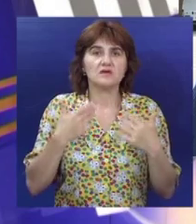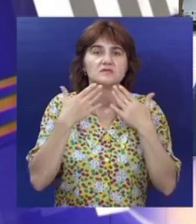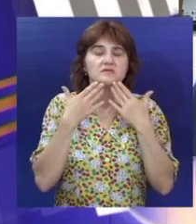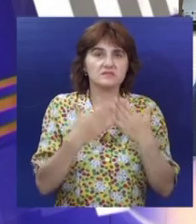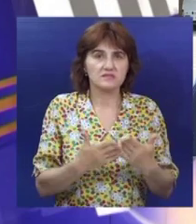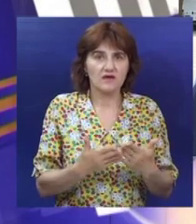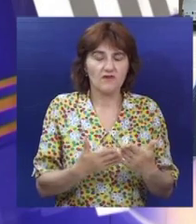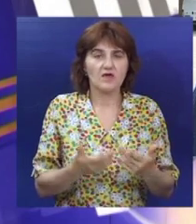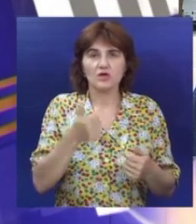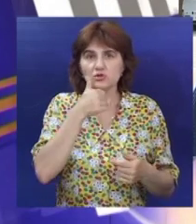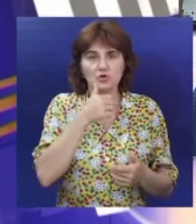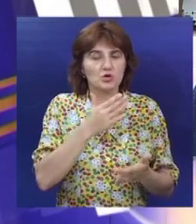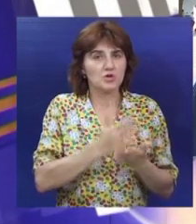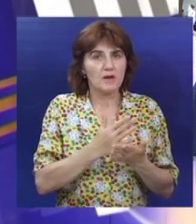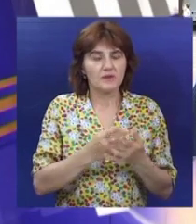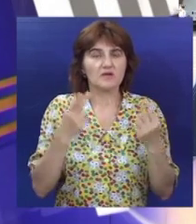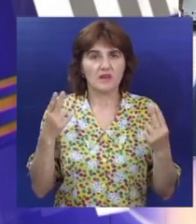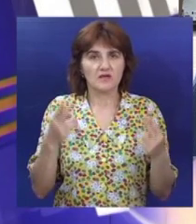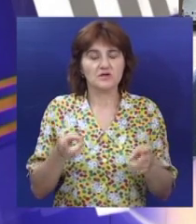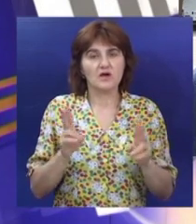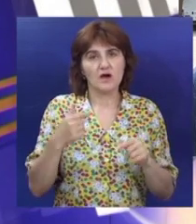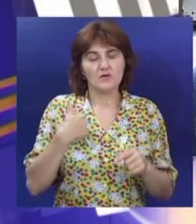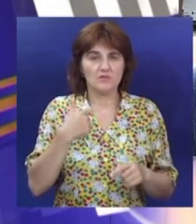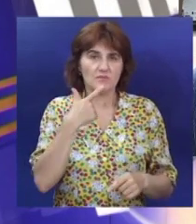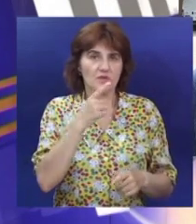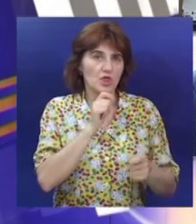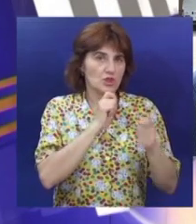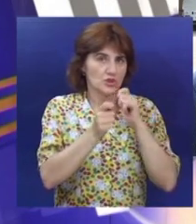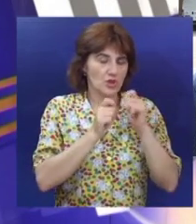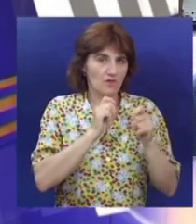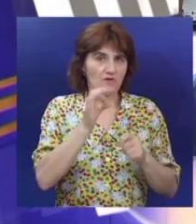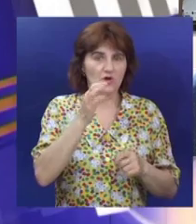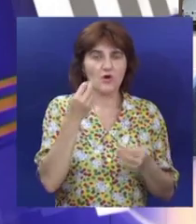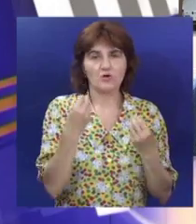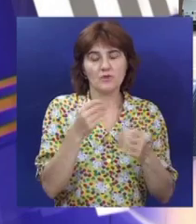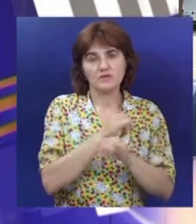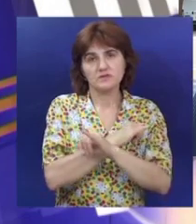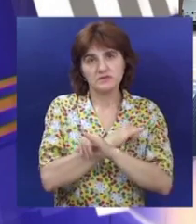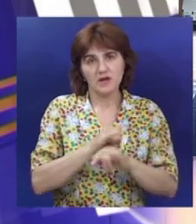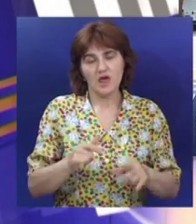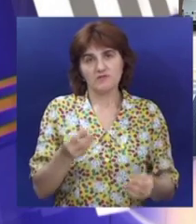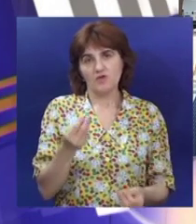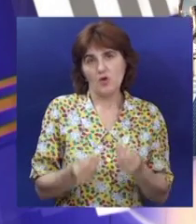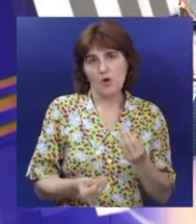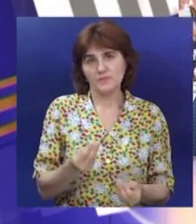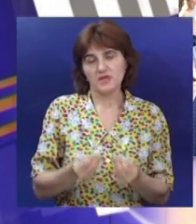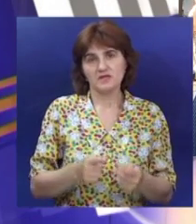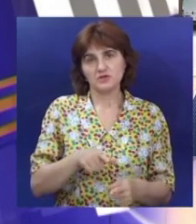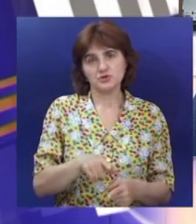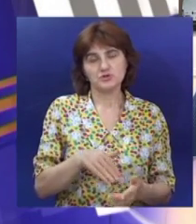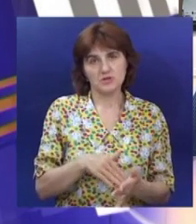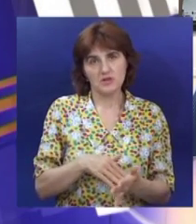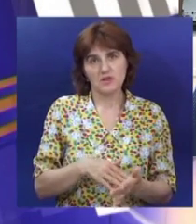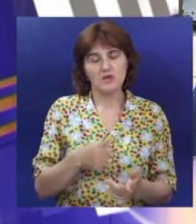na kojoj ja zahvaljujem naravno kompaniji Siemens, ali ono što će biti mnogo značajnije jeste kad finiširamo neke dogovore o onoj dobroj ideji da otvorimo jedno